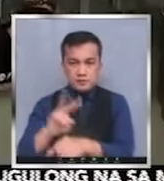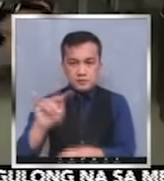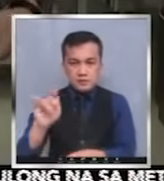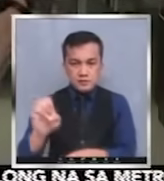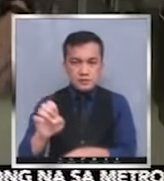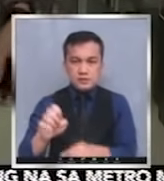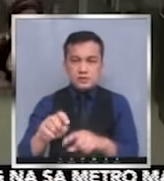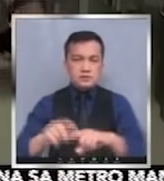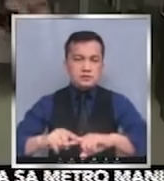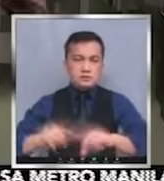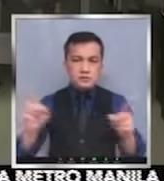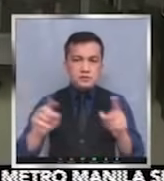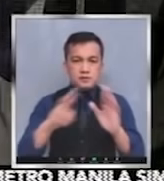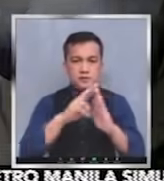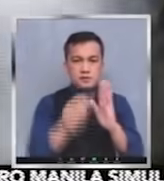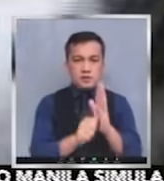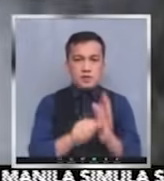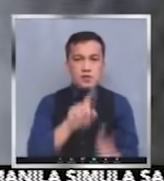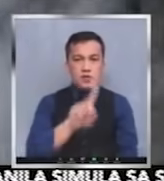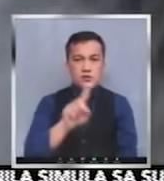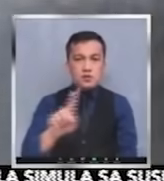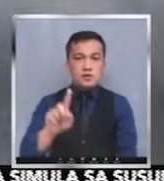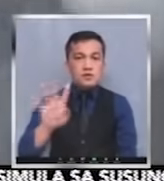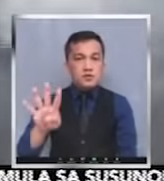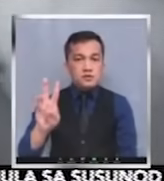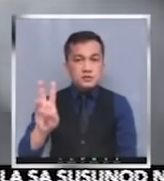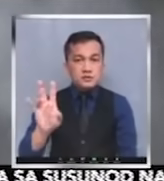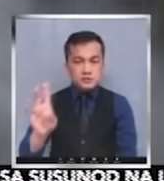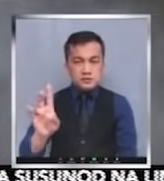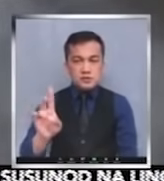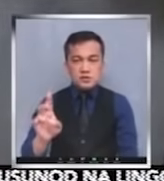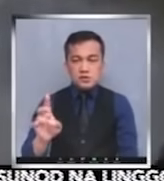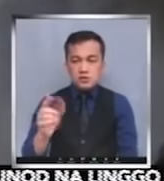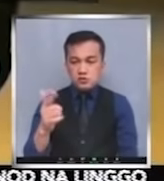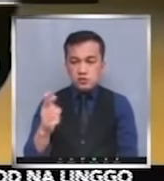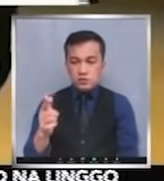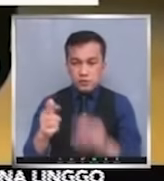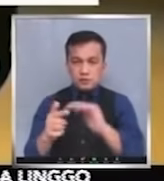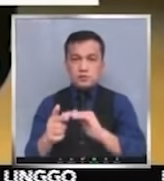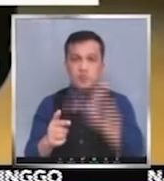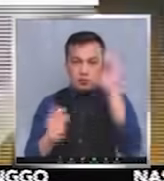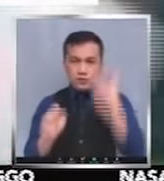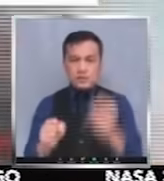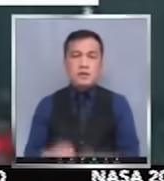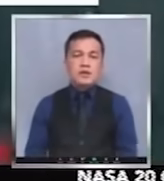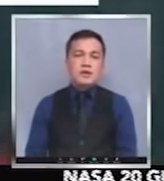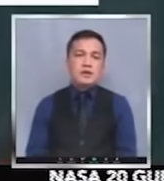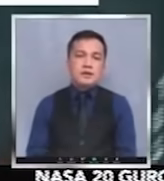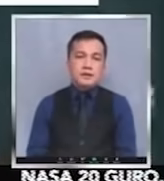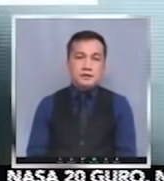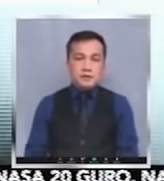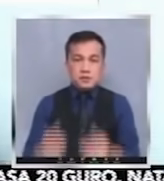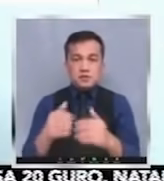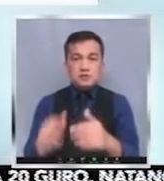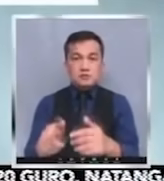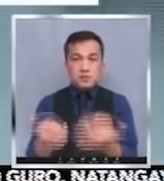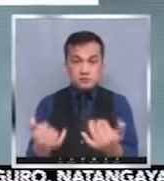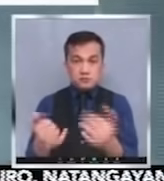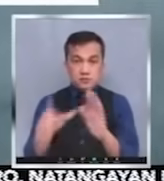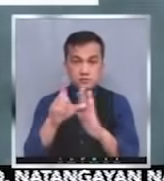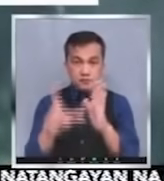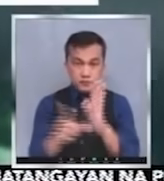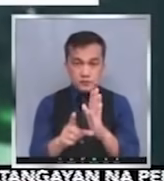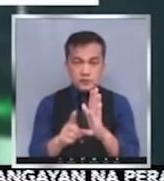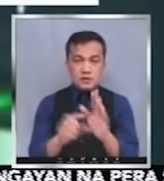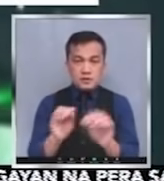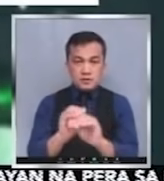11467 na 21 years old pataas lang ang pwede. sa ilalim ng umiiral na batas. Malinaw na